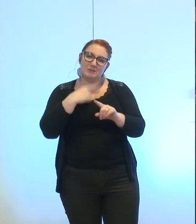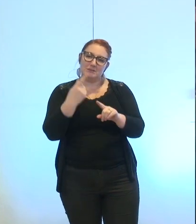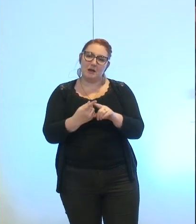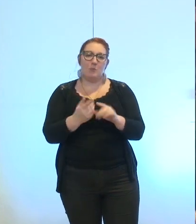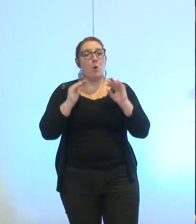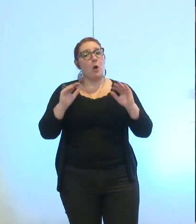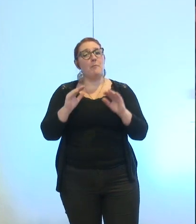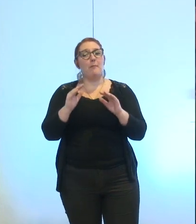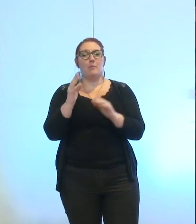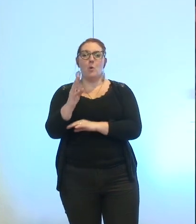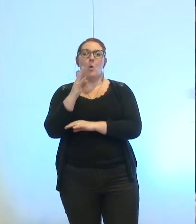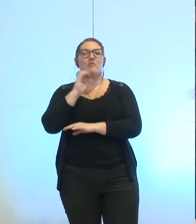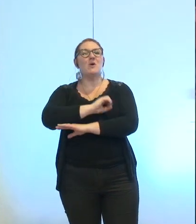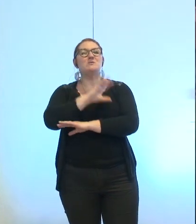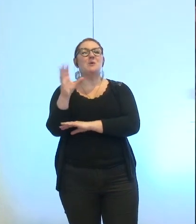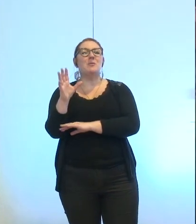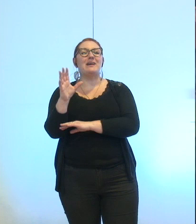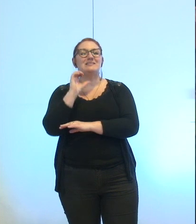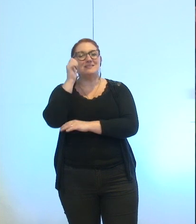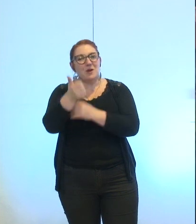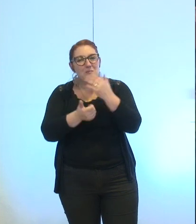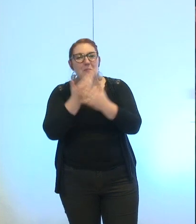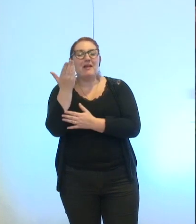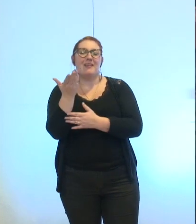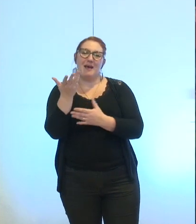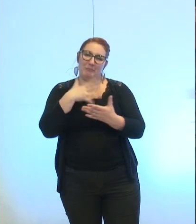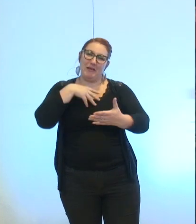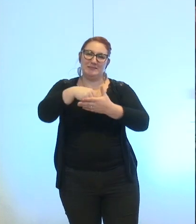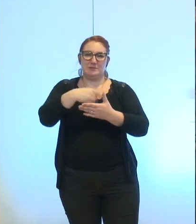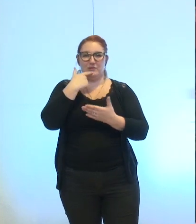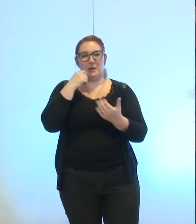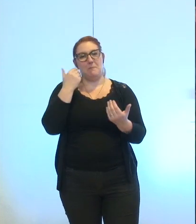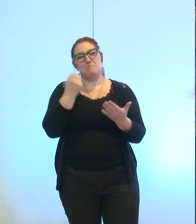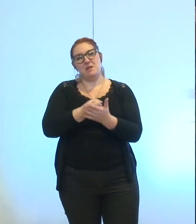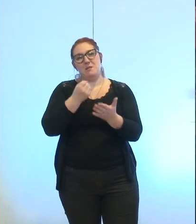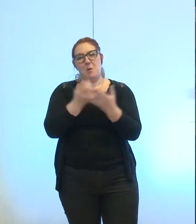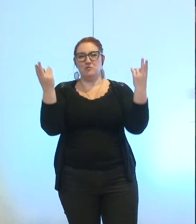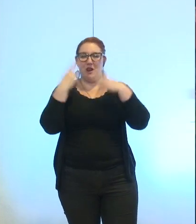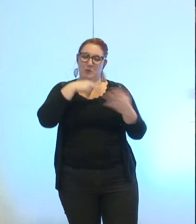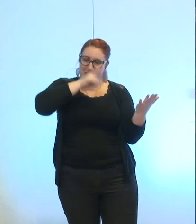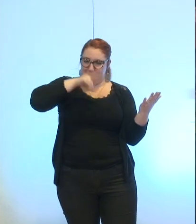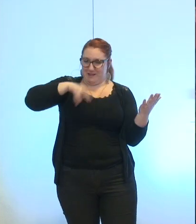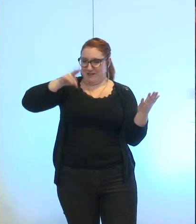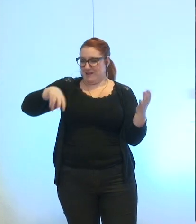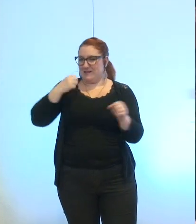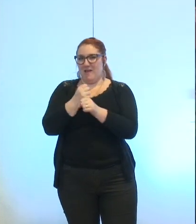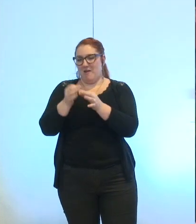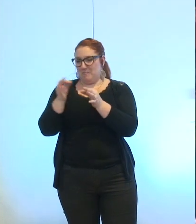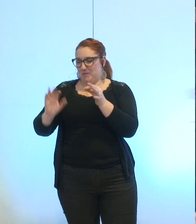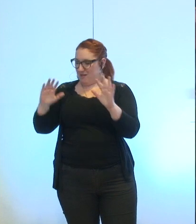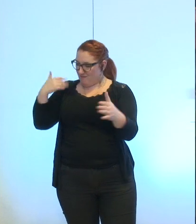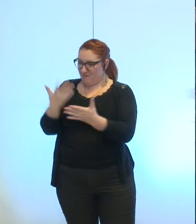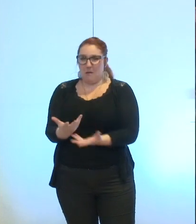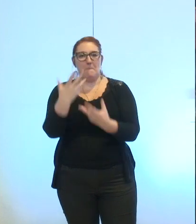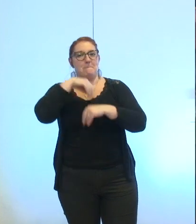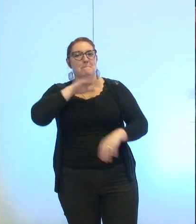participer à la conférence de presse que vous organisiez dès le lendemain matin il avait au moins eu le temps dans la nuit de lire ce travail de rétrospective et de